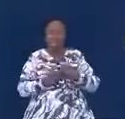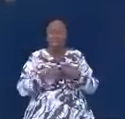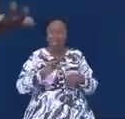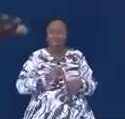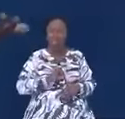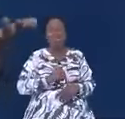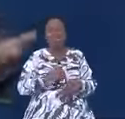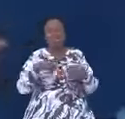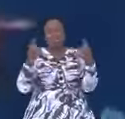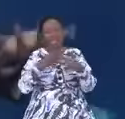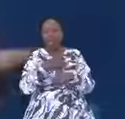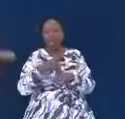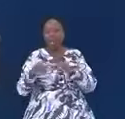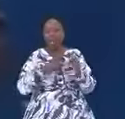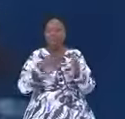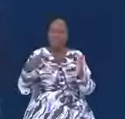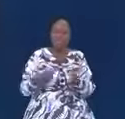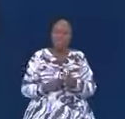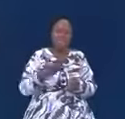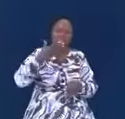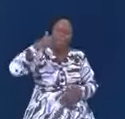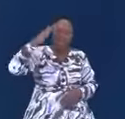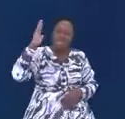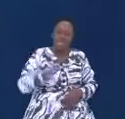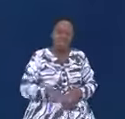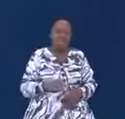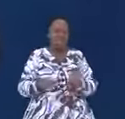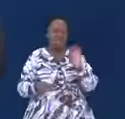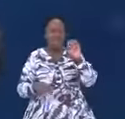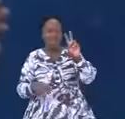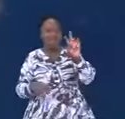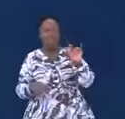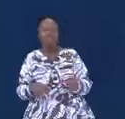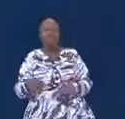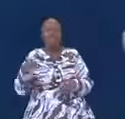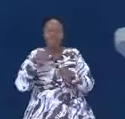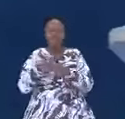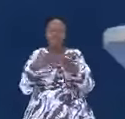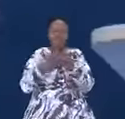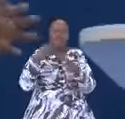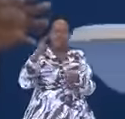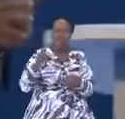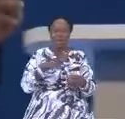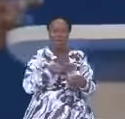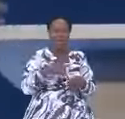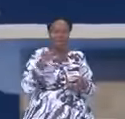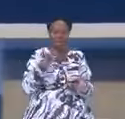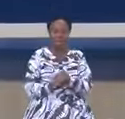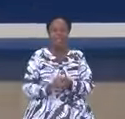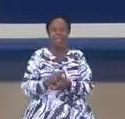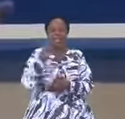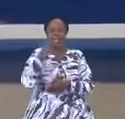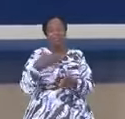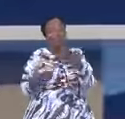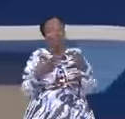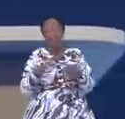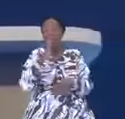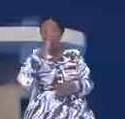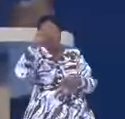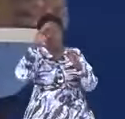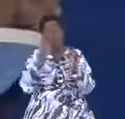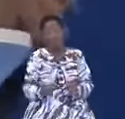elle eu lieu en sorte que tu seras justin dans ta sentence sans reproche dans ton